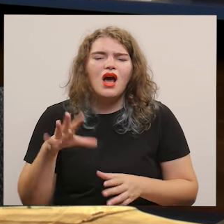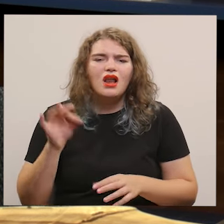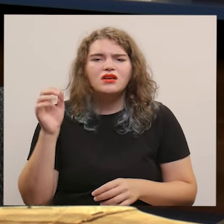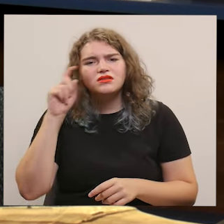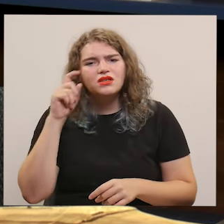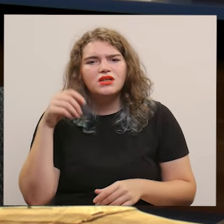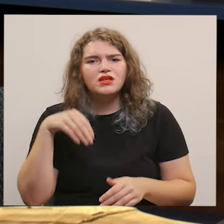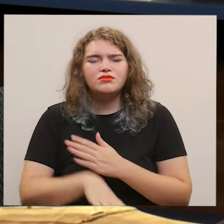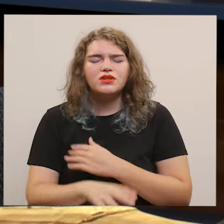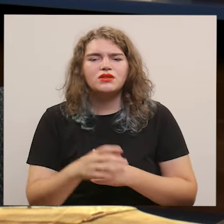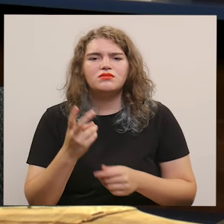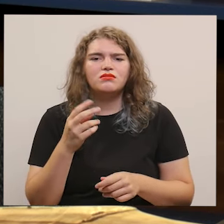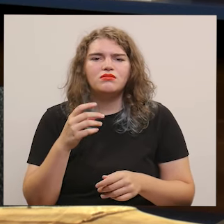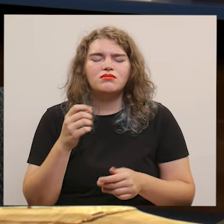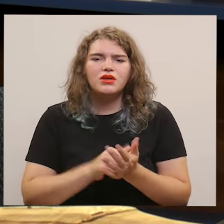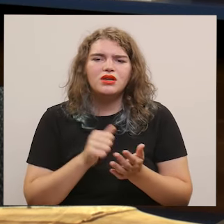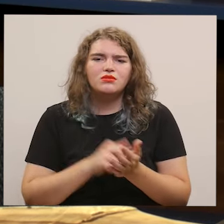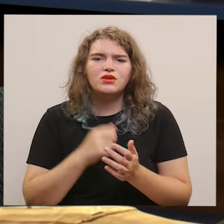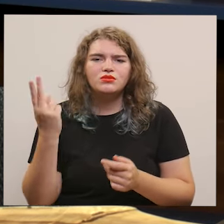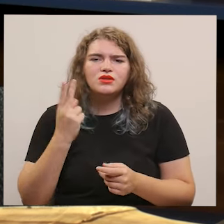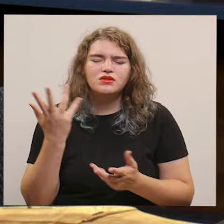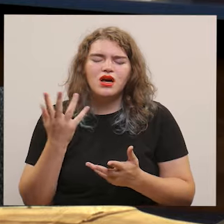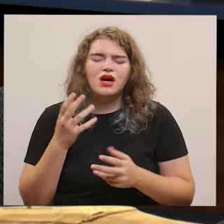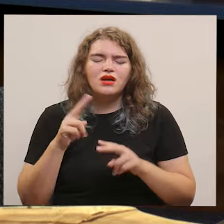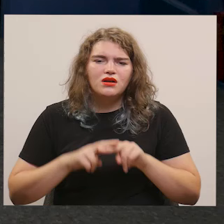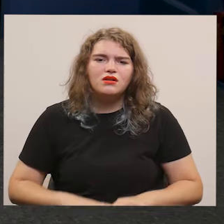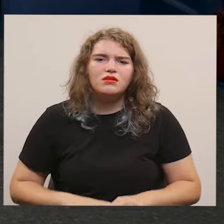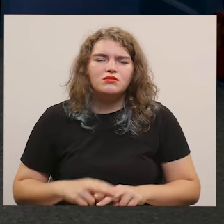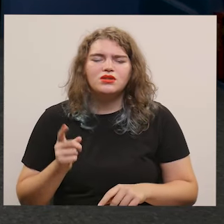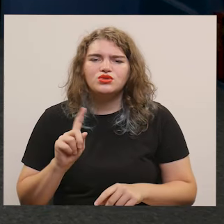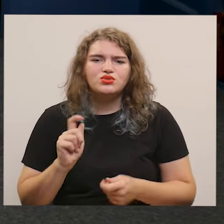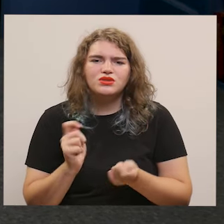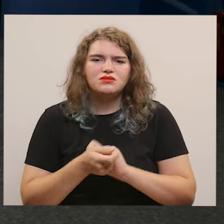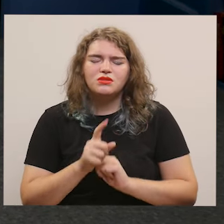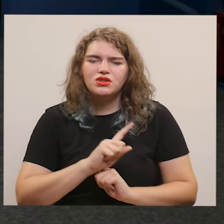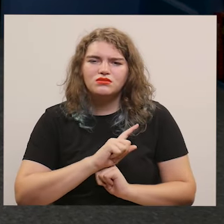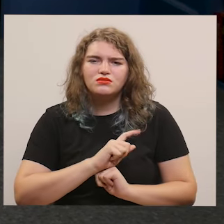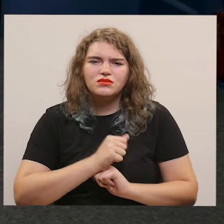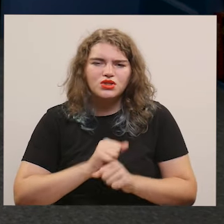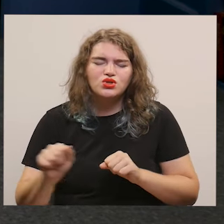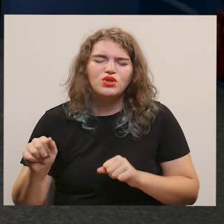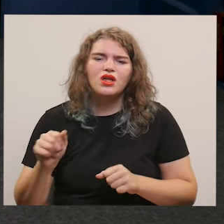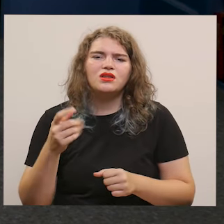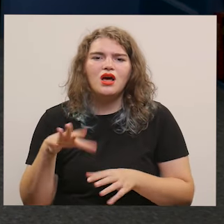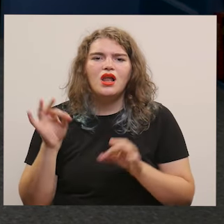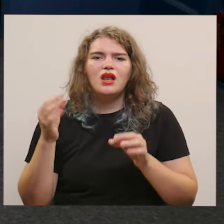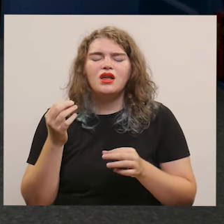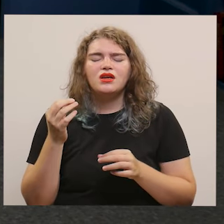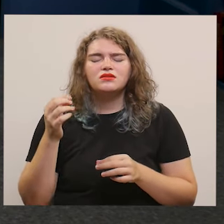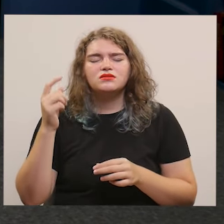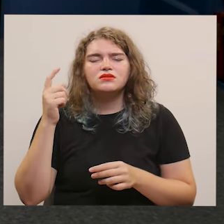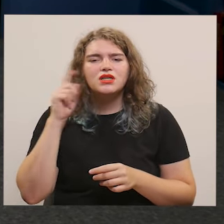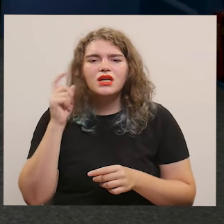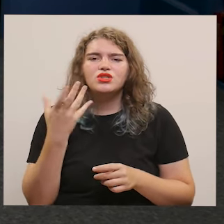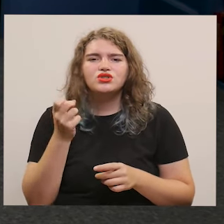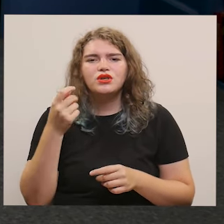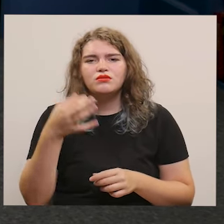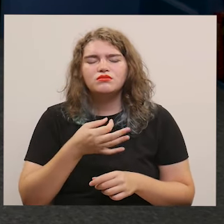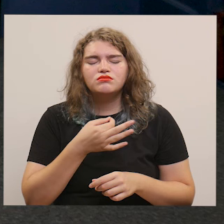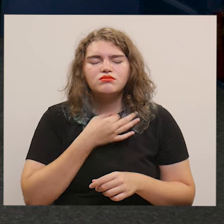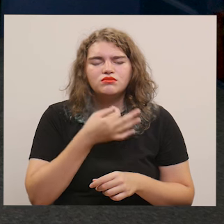Biblie, acel Dumnezeu care nu se schimbă niciodată și rămâne credincios, sau aleg să cred ceea ce îmi spun vocile din mintea mea, din